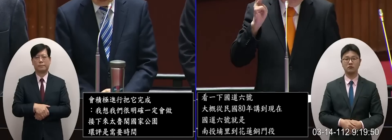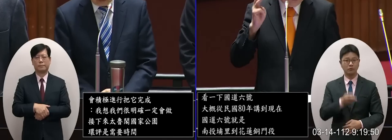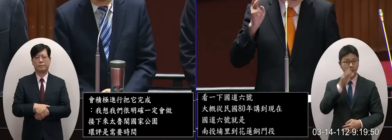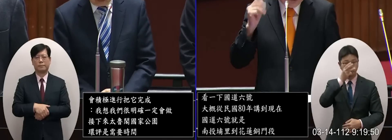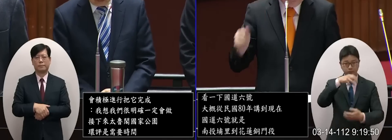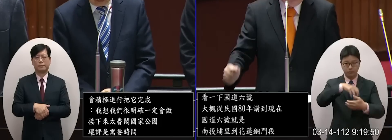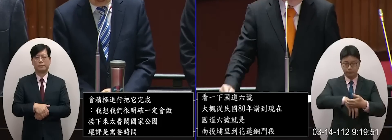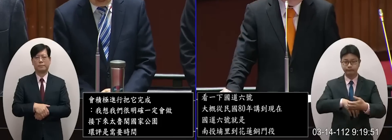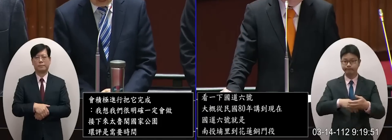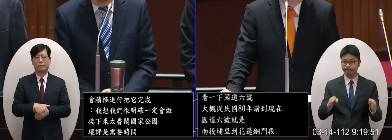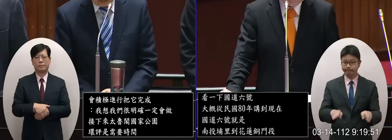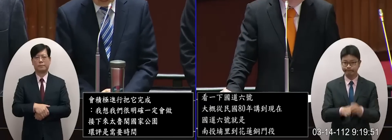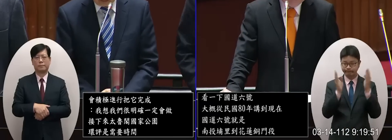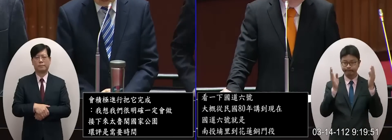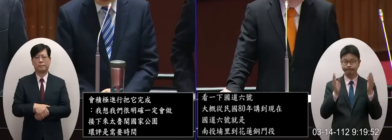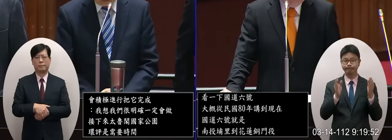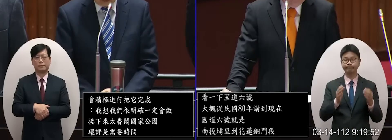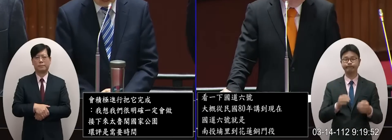3个月内要启动